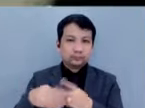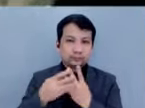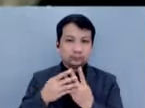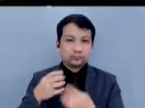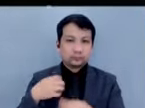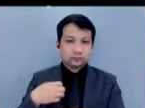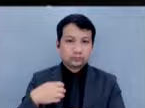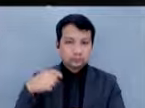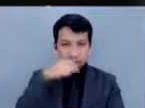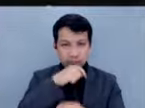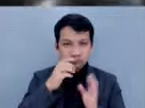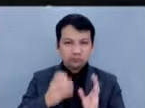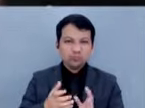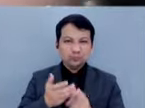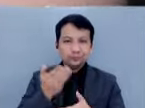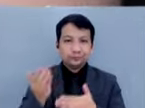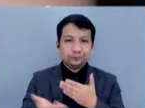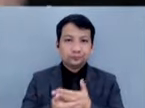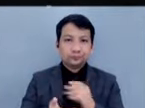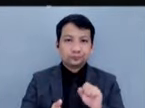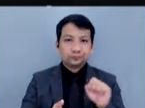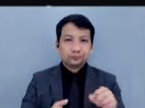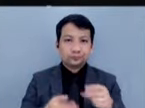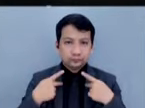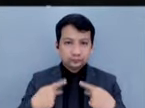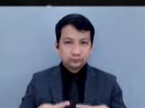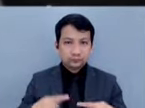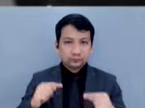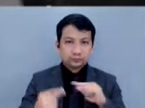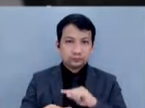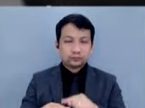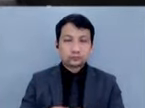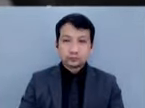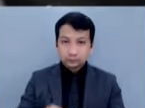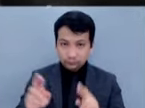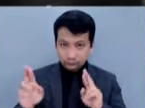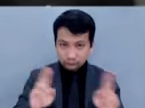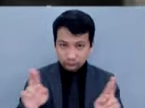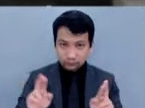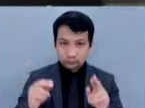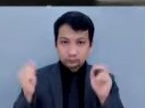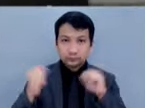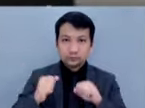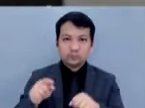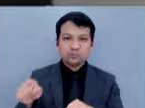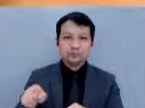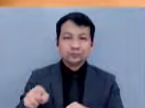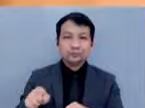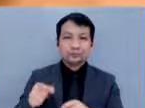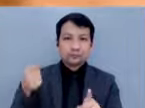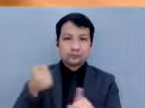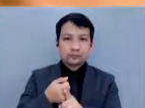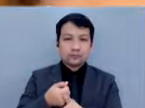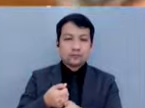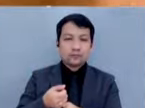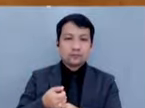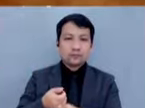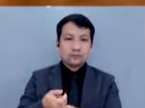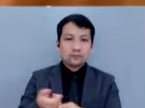dayuhan at sasampahan ng reklamong physical injury. Handa naman makipag-areglo ang mga sinuntok na transwoman kapalit